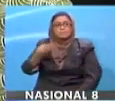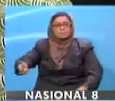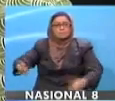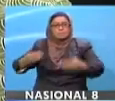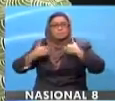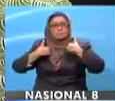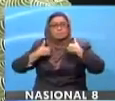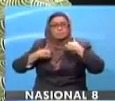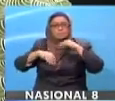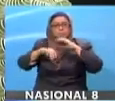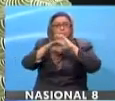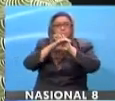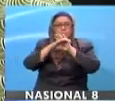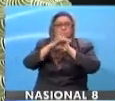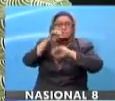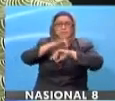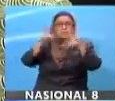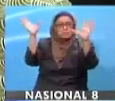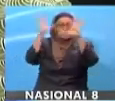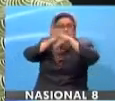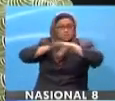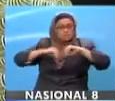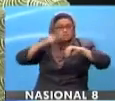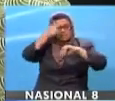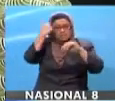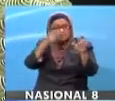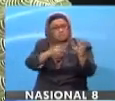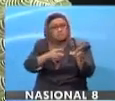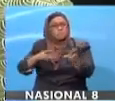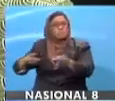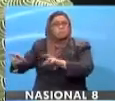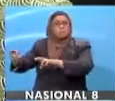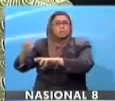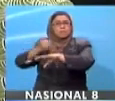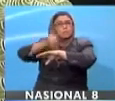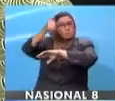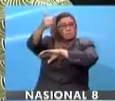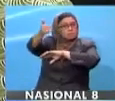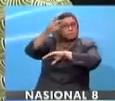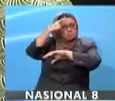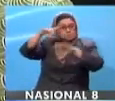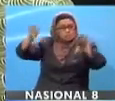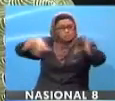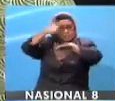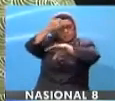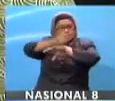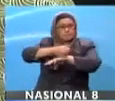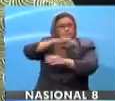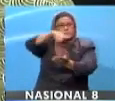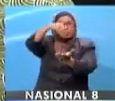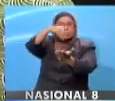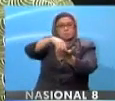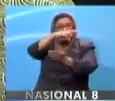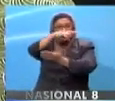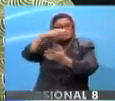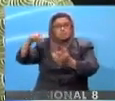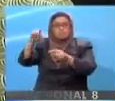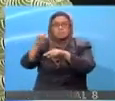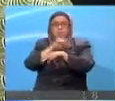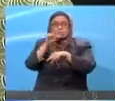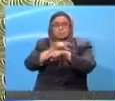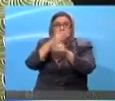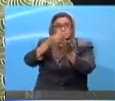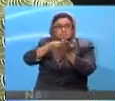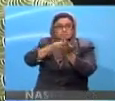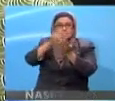Contohnya di negeri Sarawak, oleh kerana perancangan mereka sendiri untuk buat pusat akuatik menggunakan peruntukan daripada kerajaan